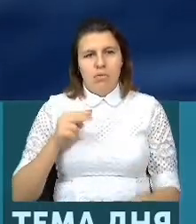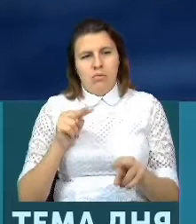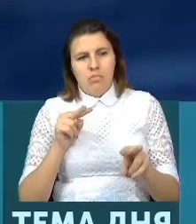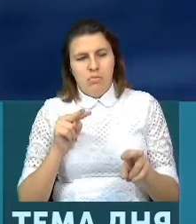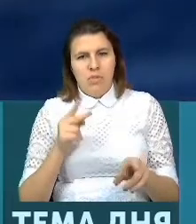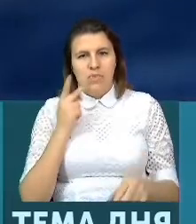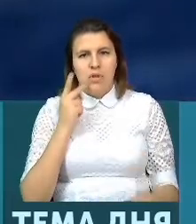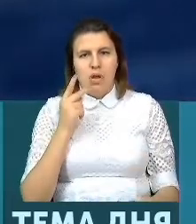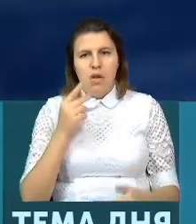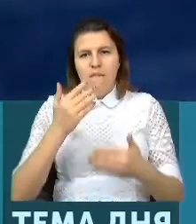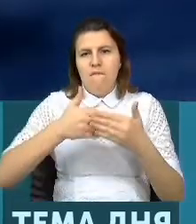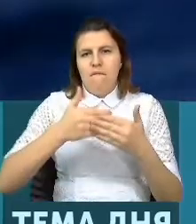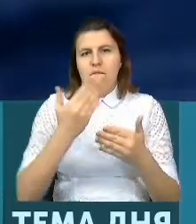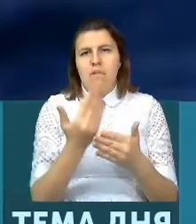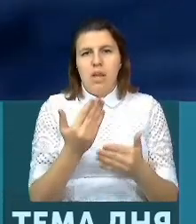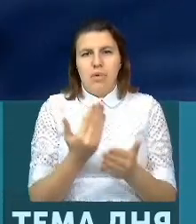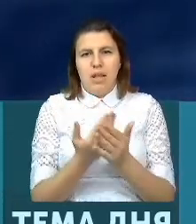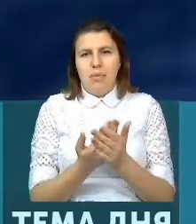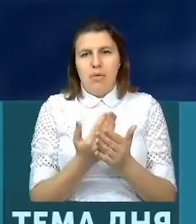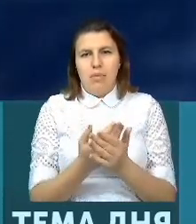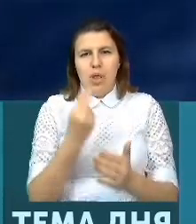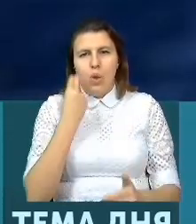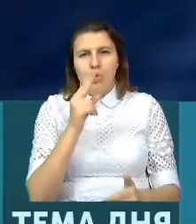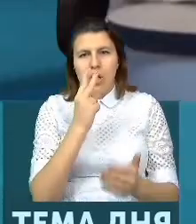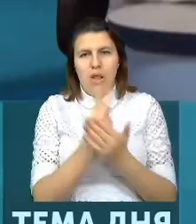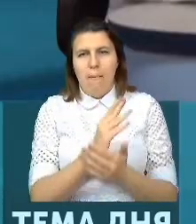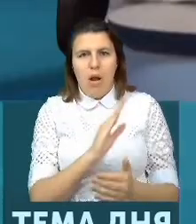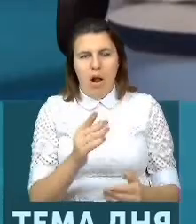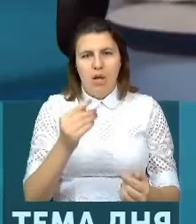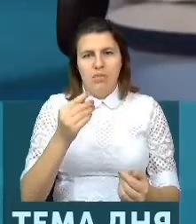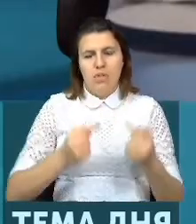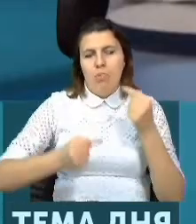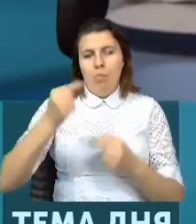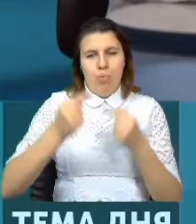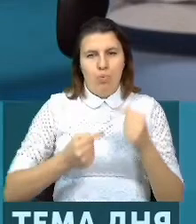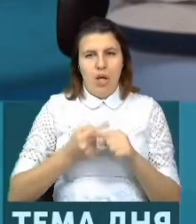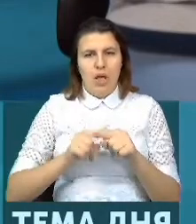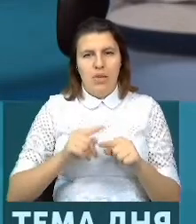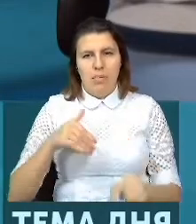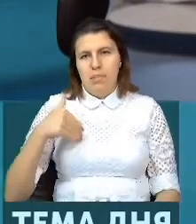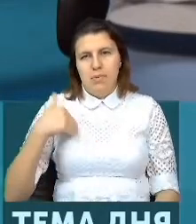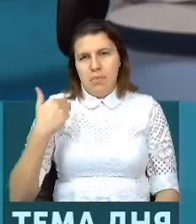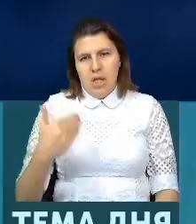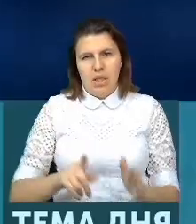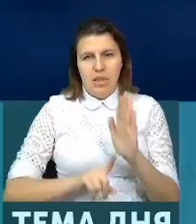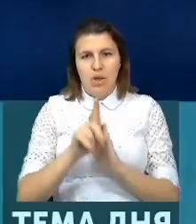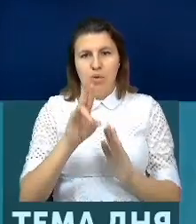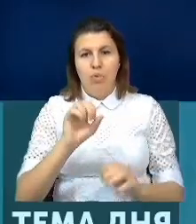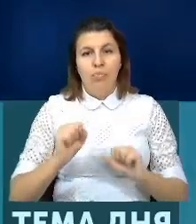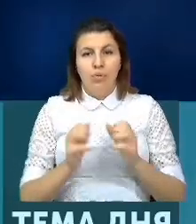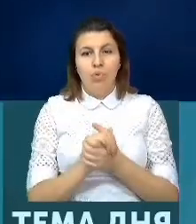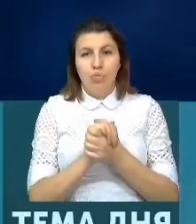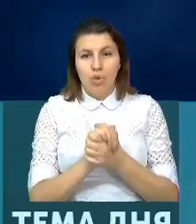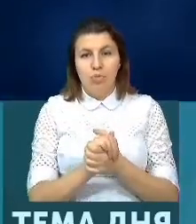фильмы здесь лучше не показывать. И поэтому это было бы даже бессмысленно начинать. Но в «Дружбе» как раз-таки они каждую